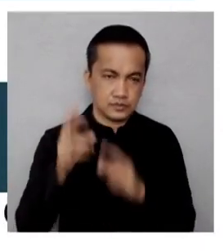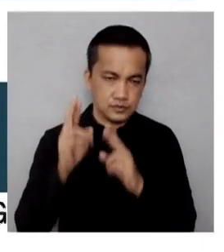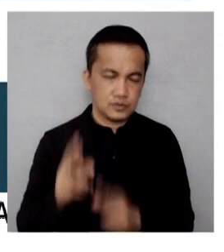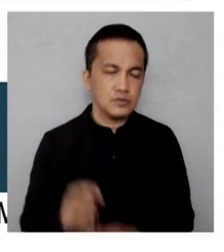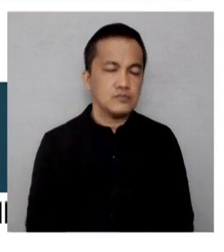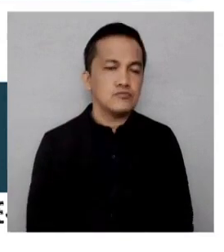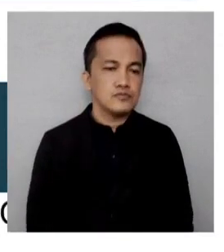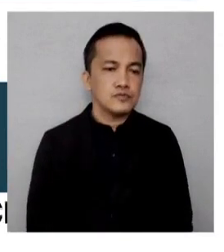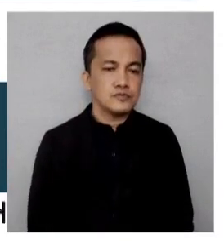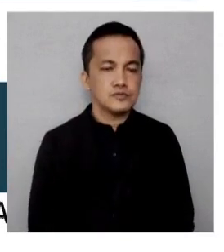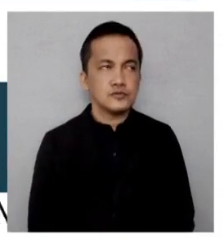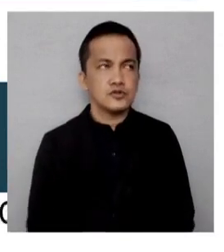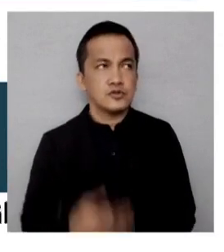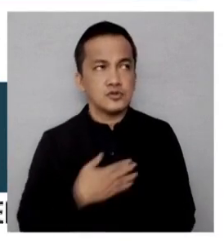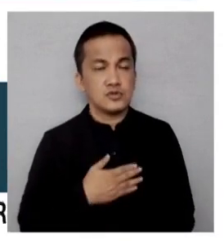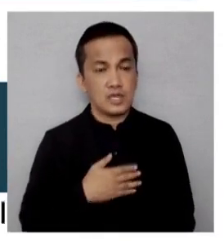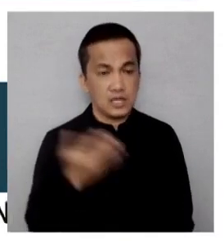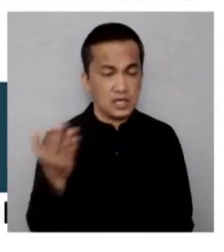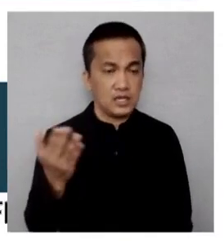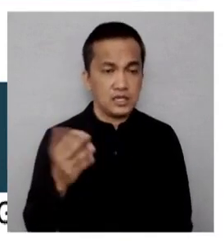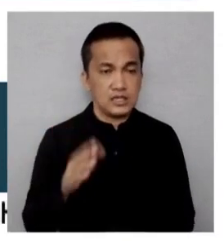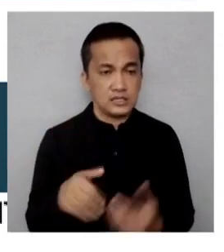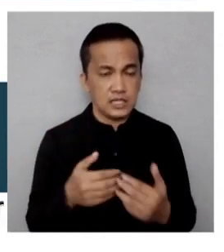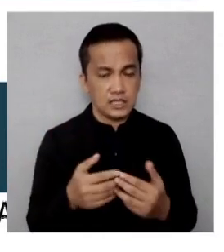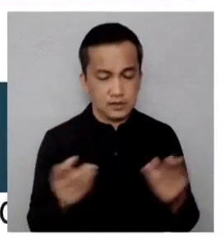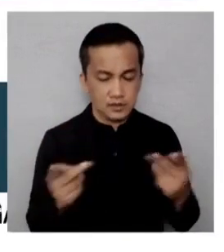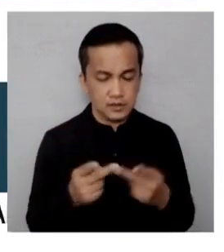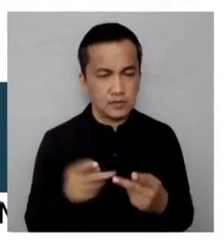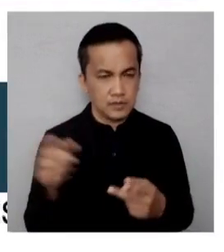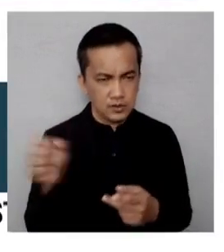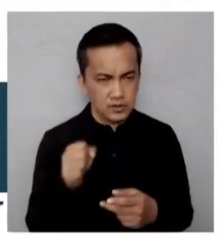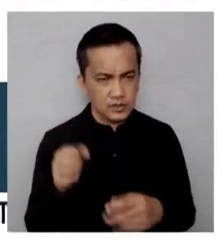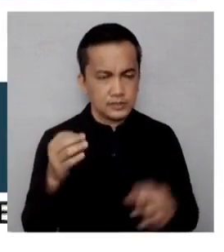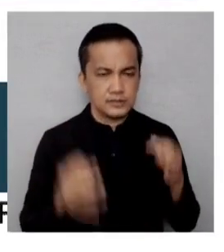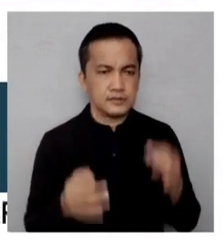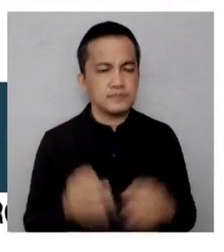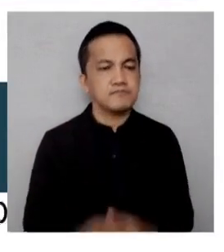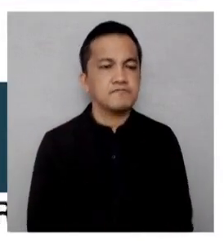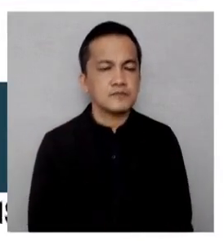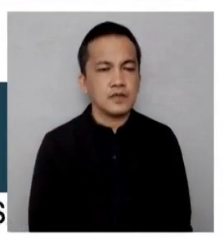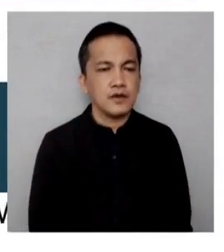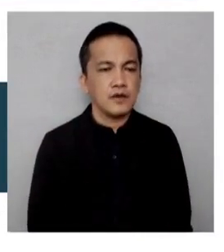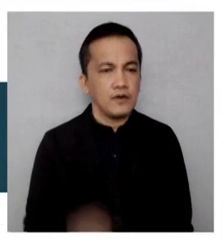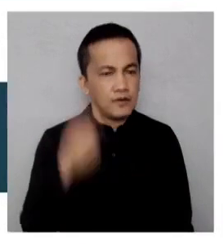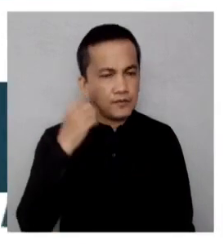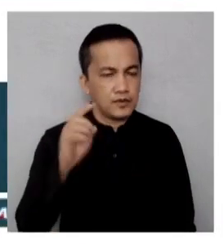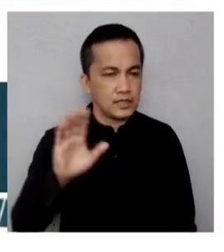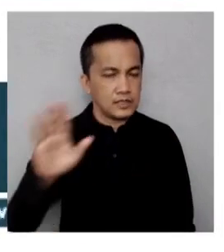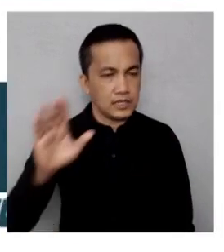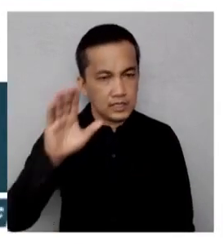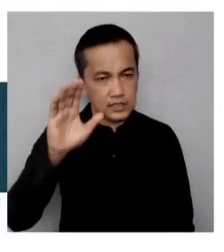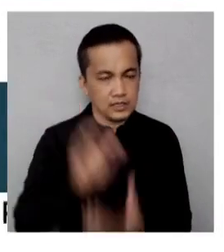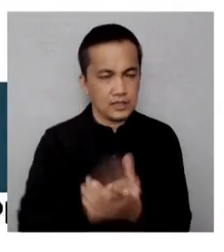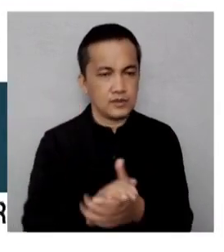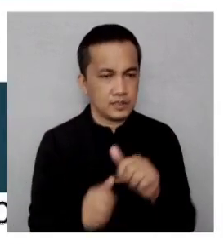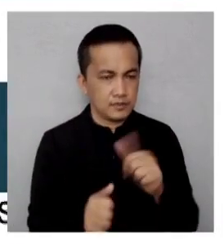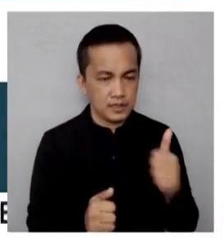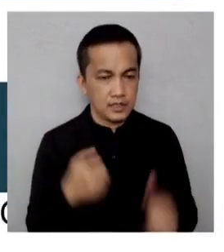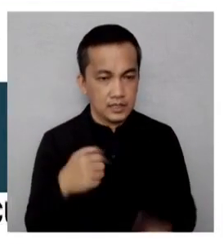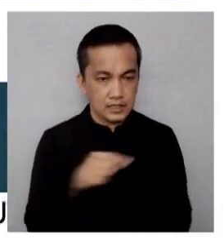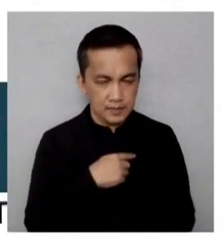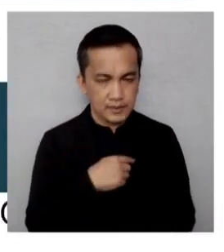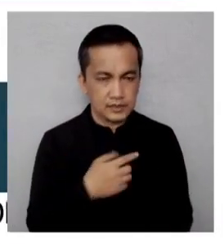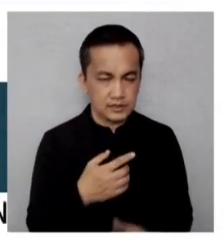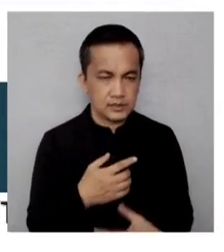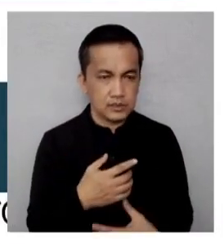sa lahat ng ano ng venue makuha niya yung justice para sa kanyang asawa at saka sa iba pa. At kami rin, interest din